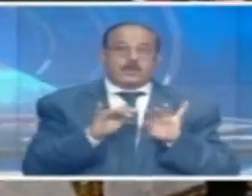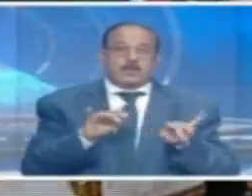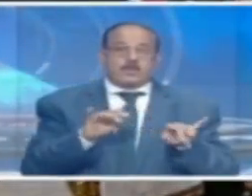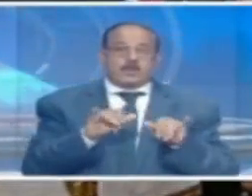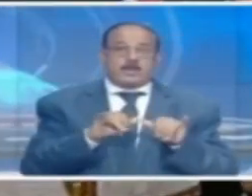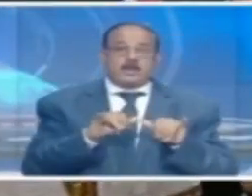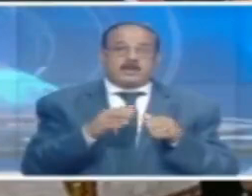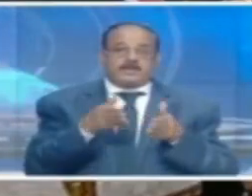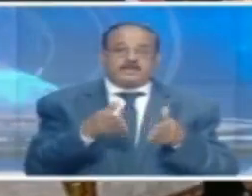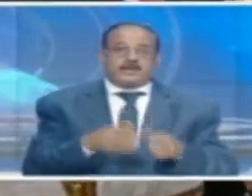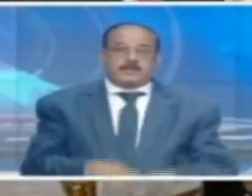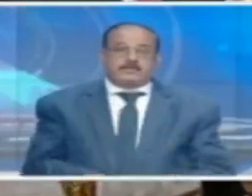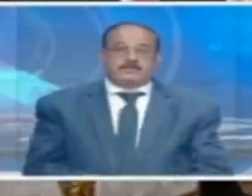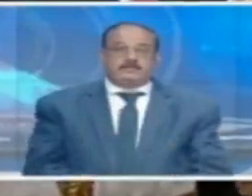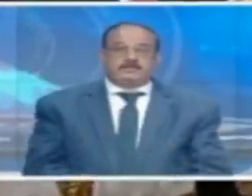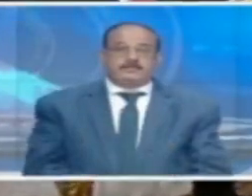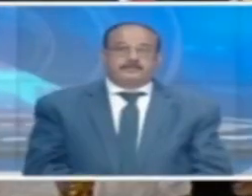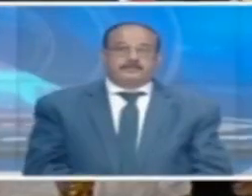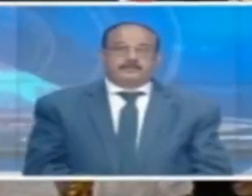وتوطين التكنولوجيا.